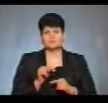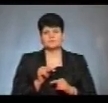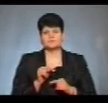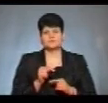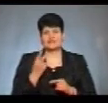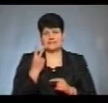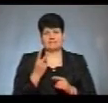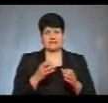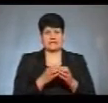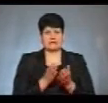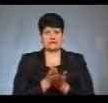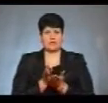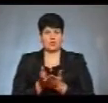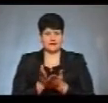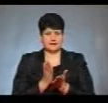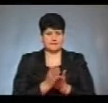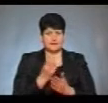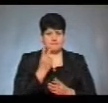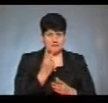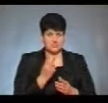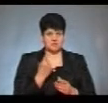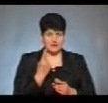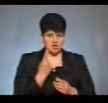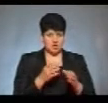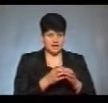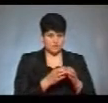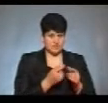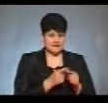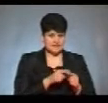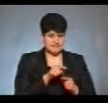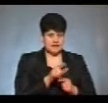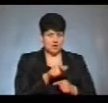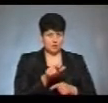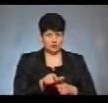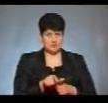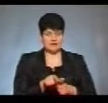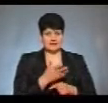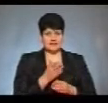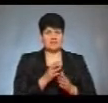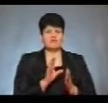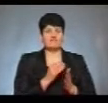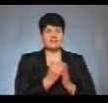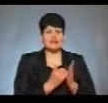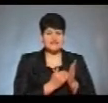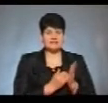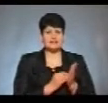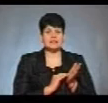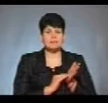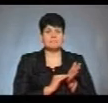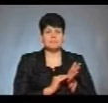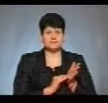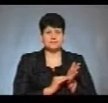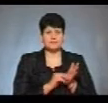дві категорії таких людей. Перша категорія – це люди, які безпосередньо вже в самому реєстрі виборців зазначені